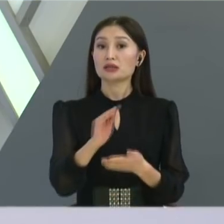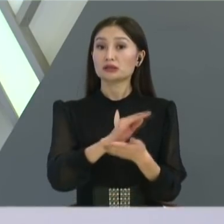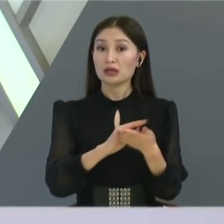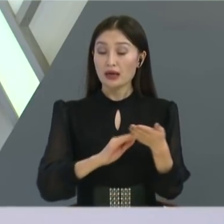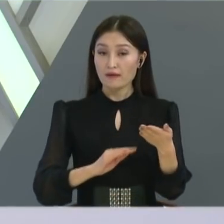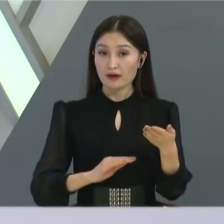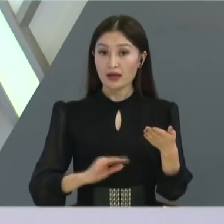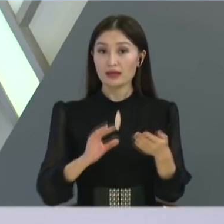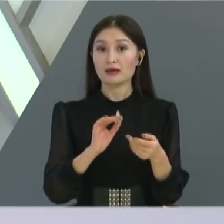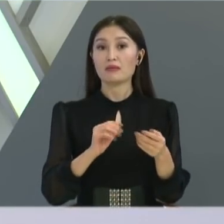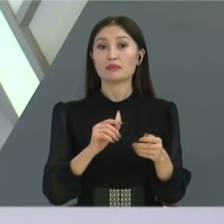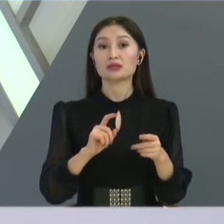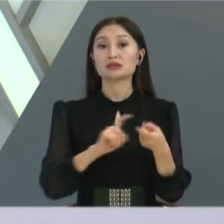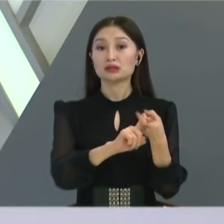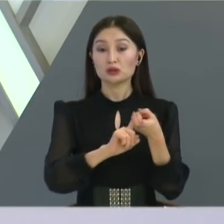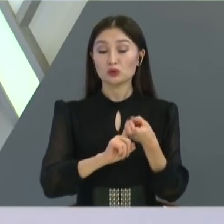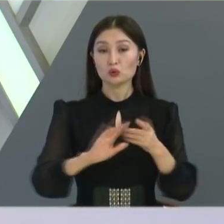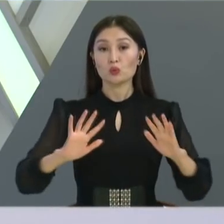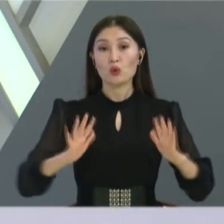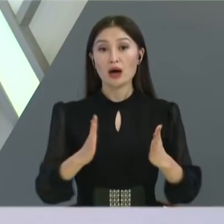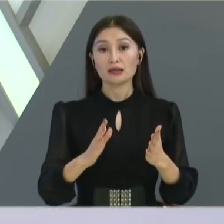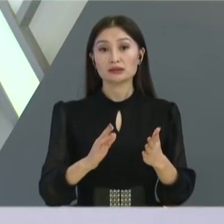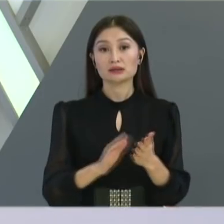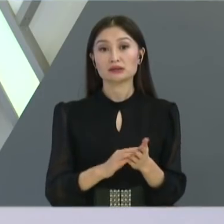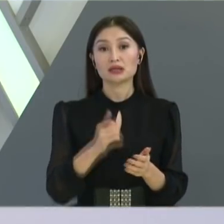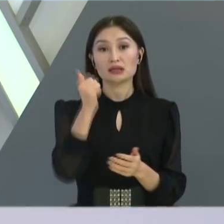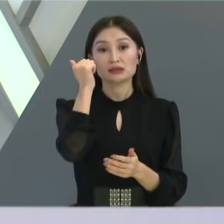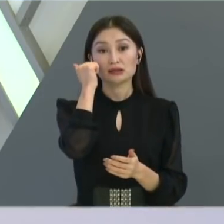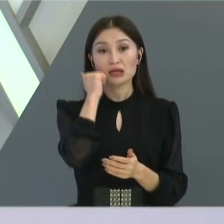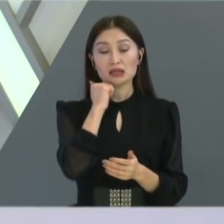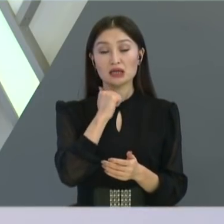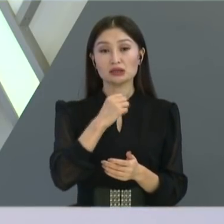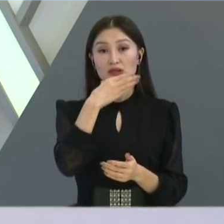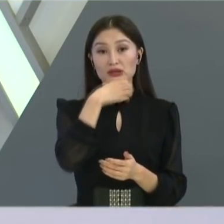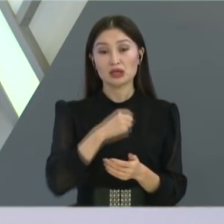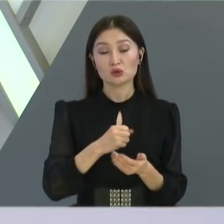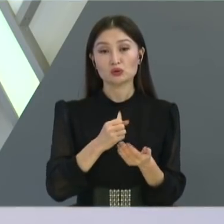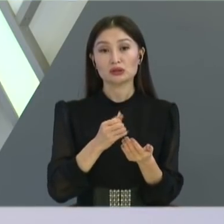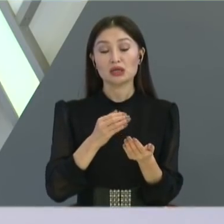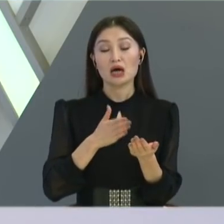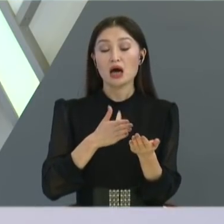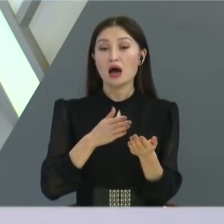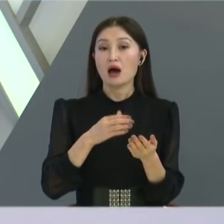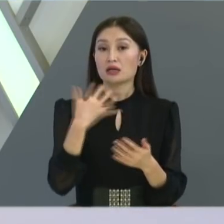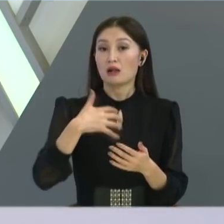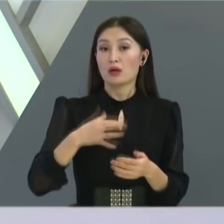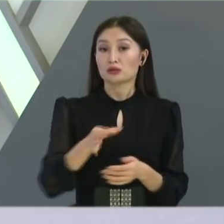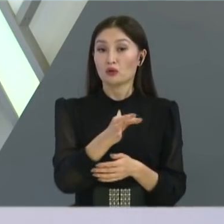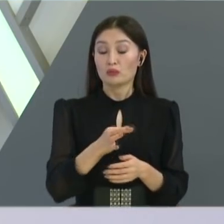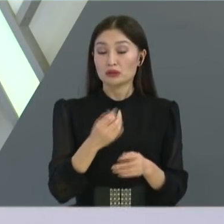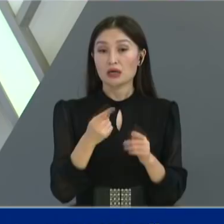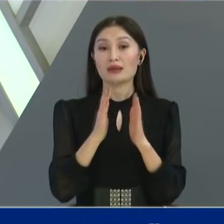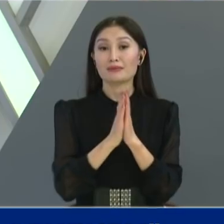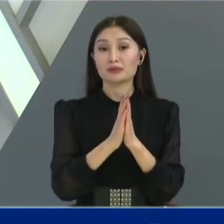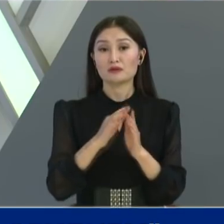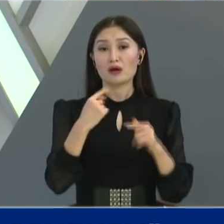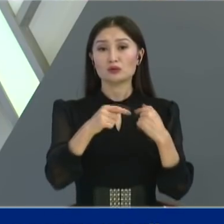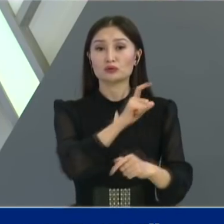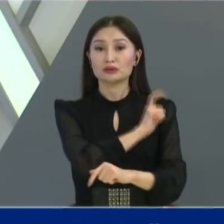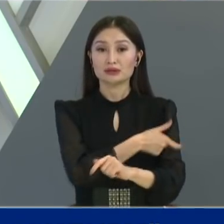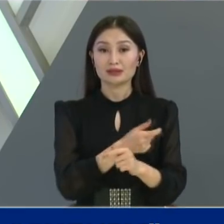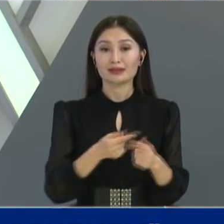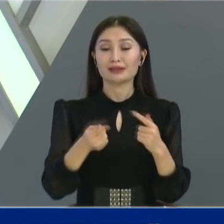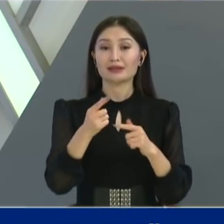Заявлением из-за сложившейся ситуации выступили старейшины Джалалабадской области. Они призвали политические партии и другие силы прийти